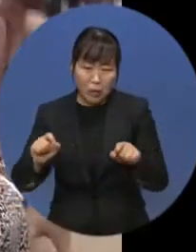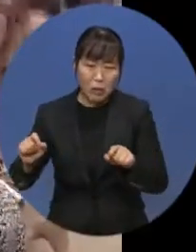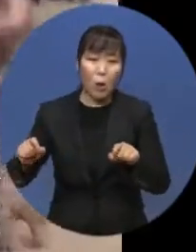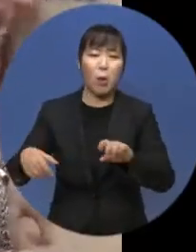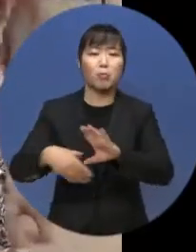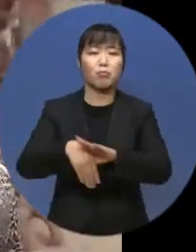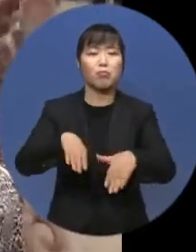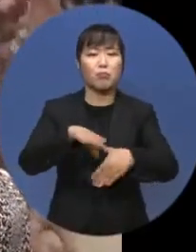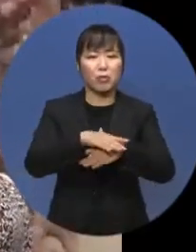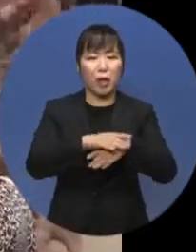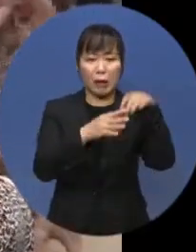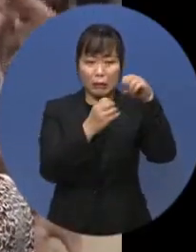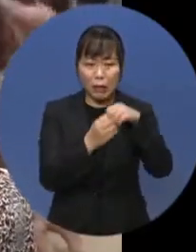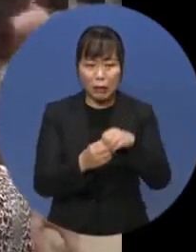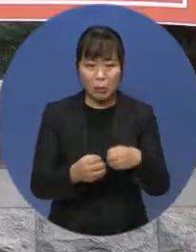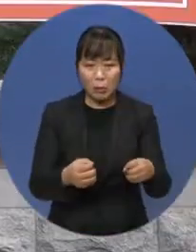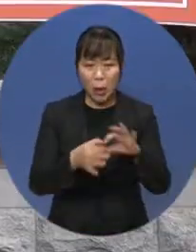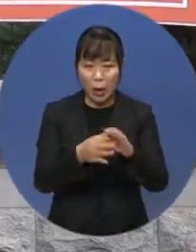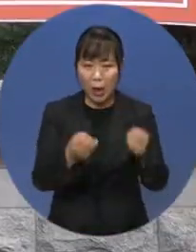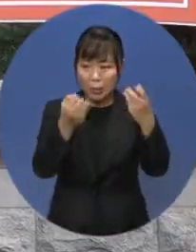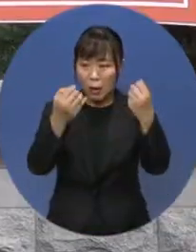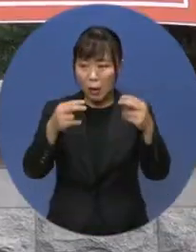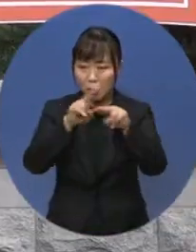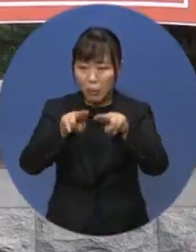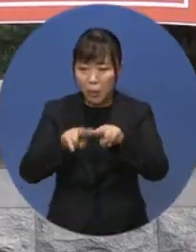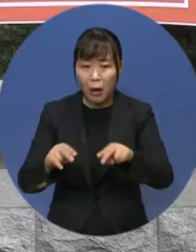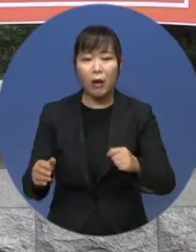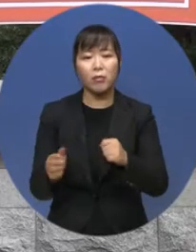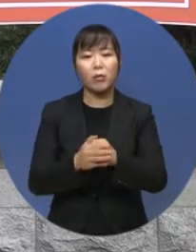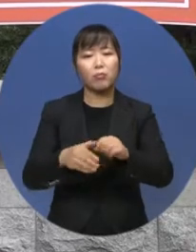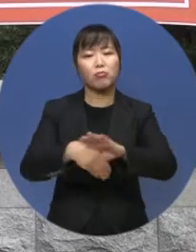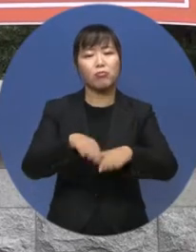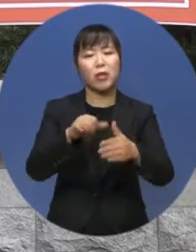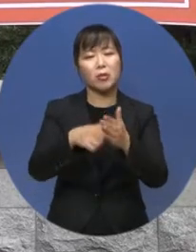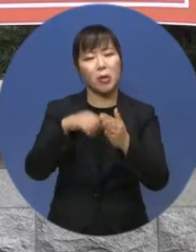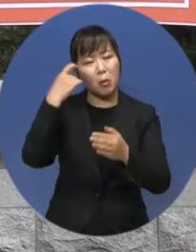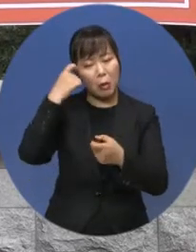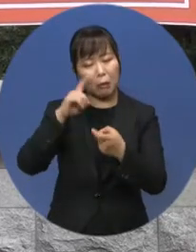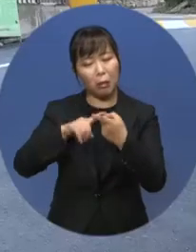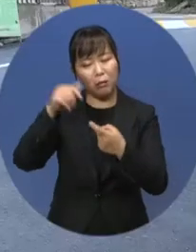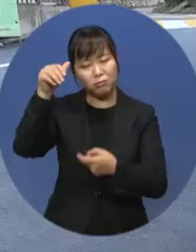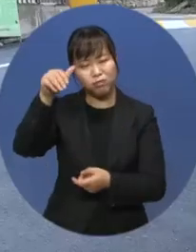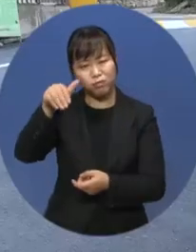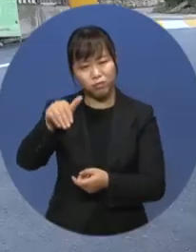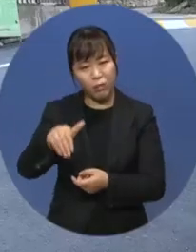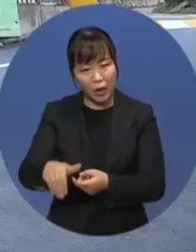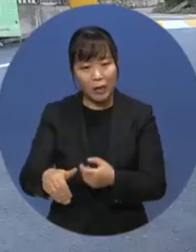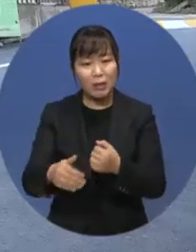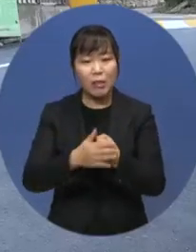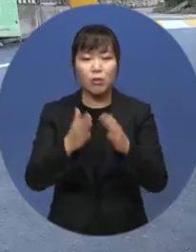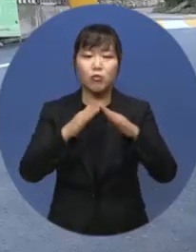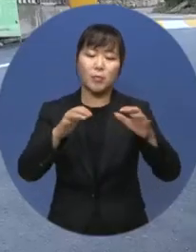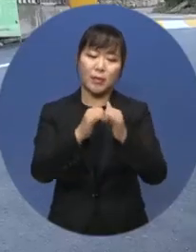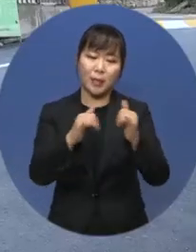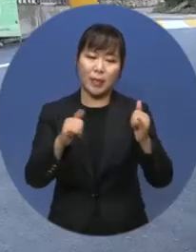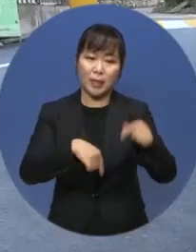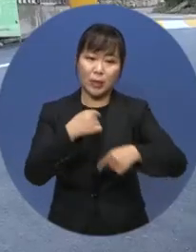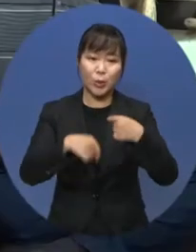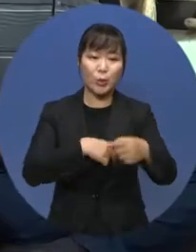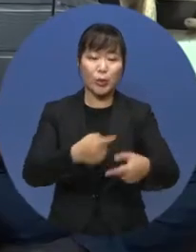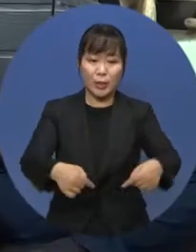계승 관련 행사가 축소 취소되면서 문화재에 대한 관심이 낮아지는 가운데 주민들이 자발적인 참여로